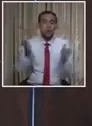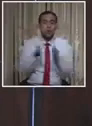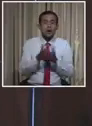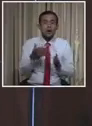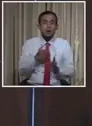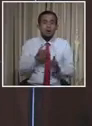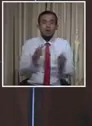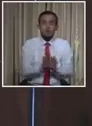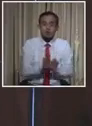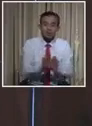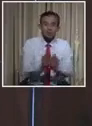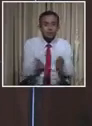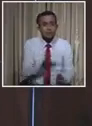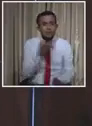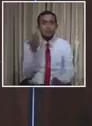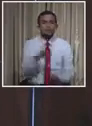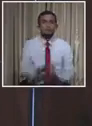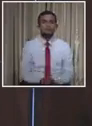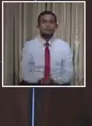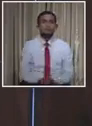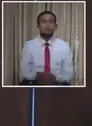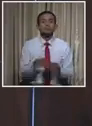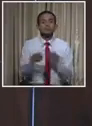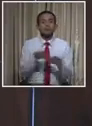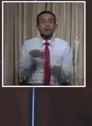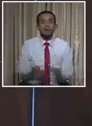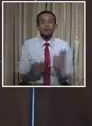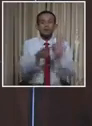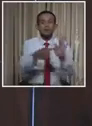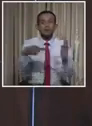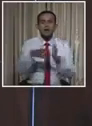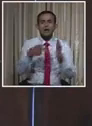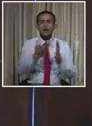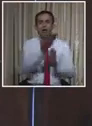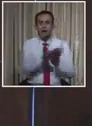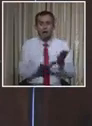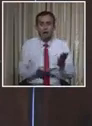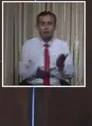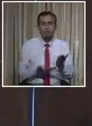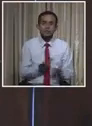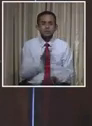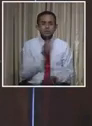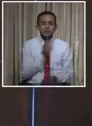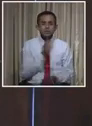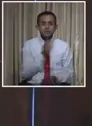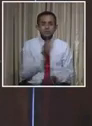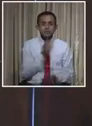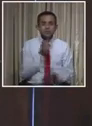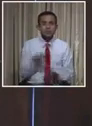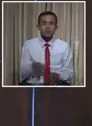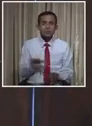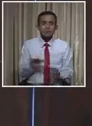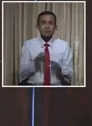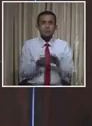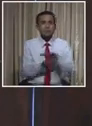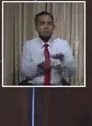මේ කටයුතු කරන්න පුළුවන්කම ලැබිලා තියෙනවා. ඒ වගේම අද අපි ඉදිරිපත් කරන අයවැය ලේඛනය සාමාන්‍යයෙන් මේ තියෙන